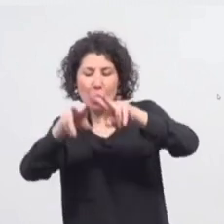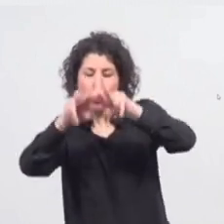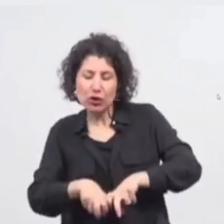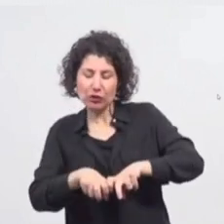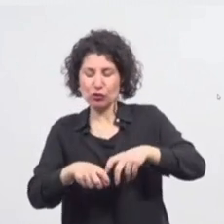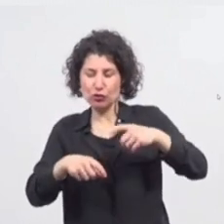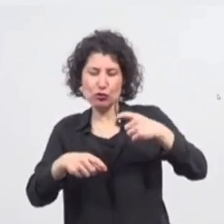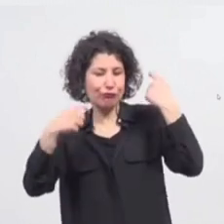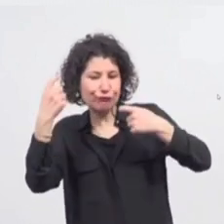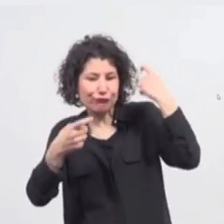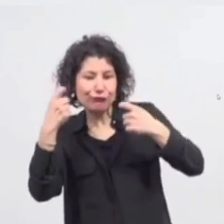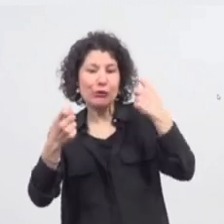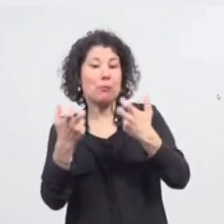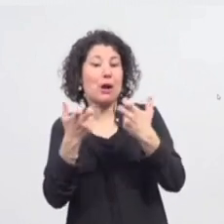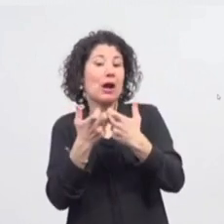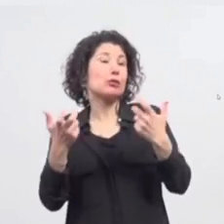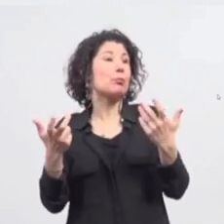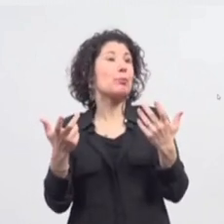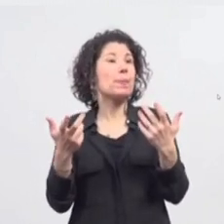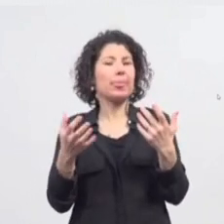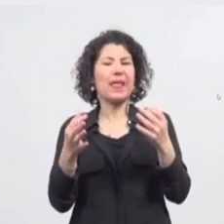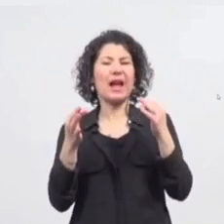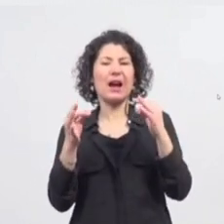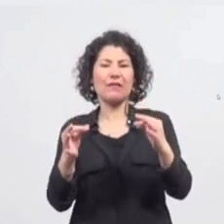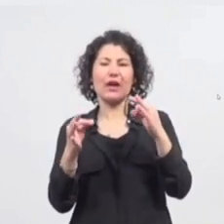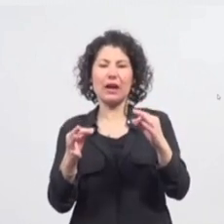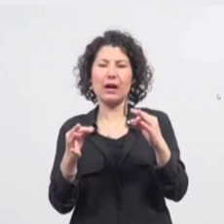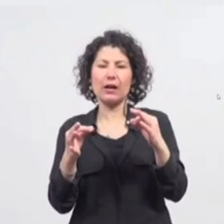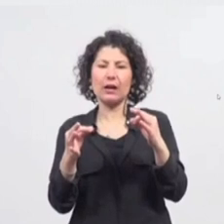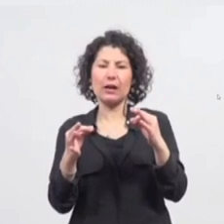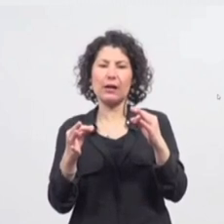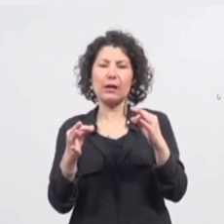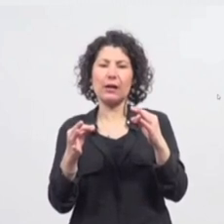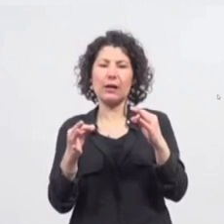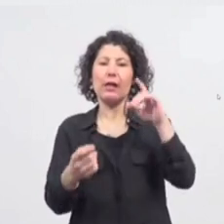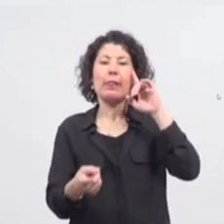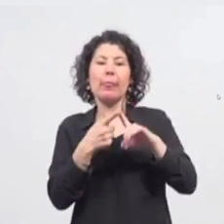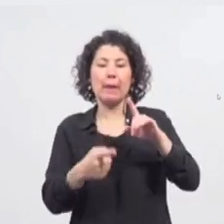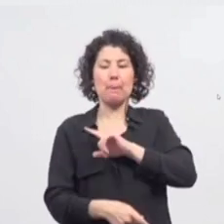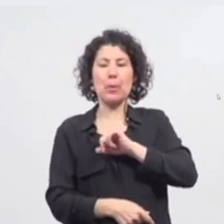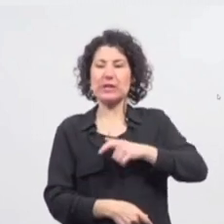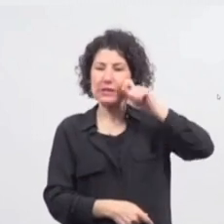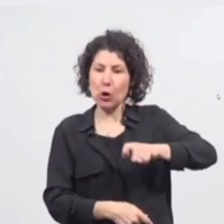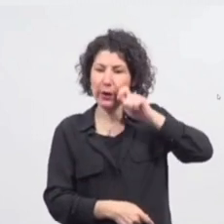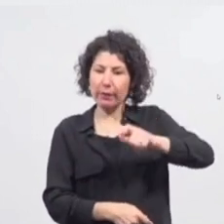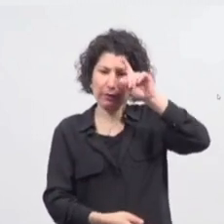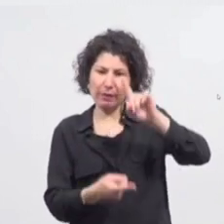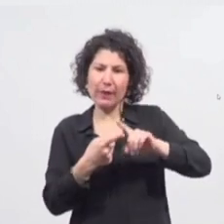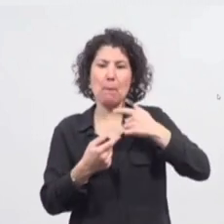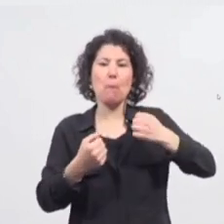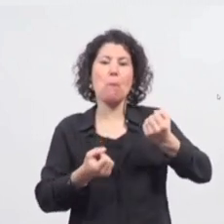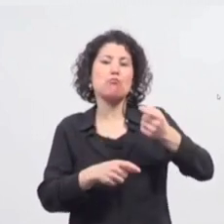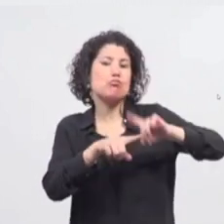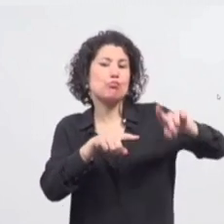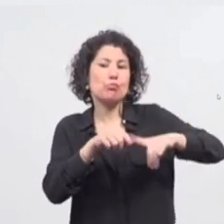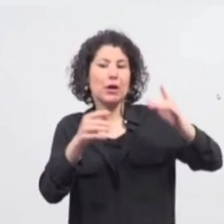comme la mise en place d'un point de contact spécialisé pour les enquêtes relatives au trafic de biens culturels qui a été créé par